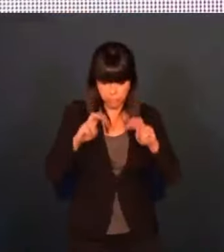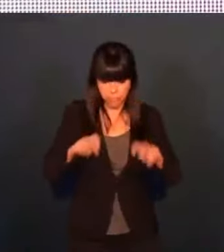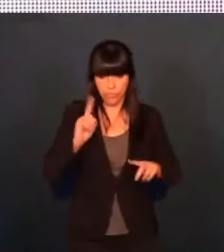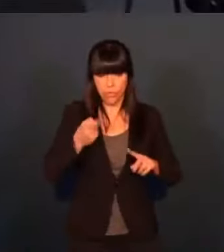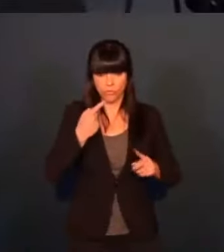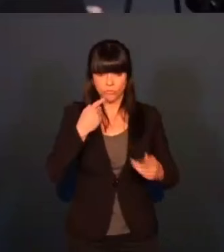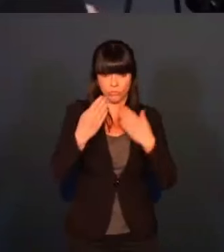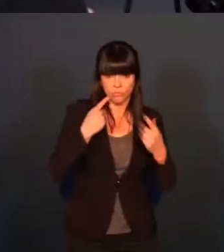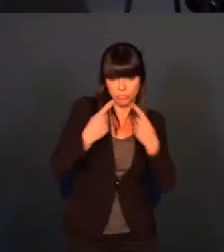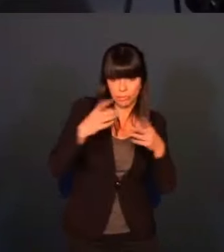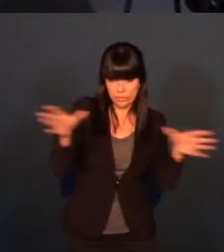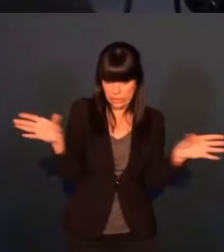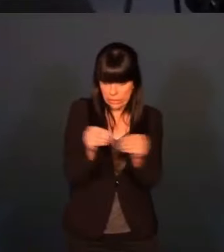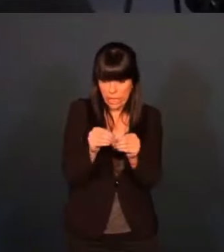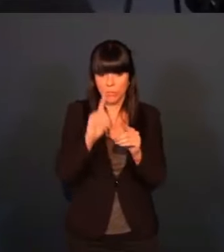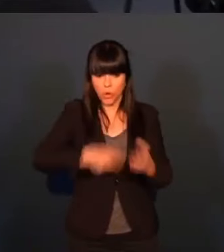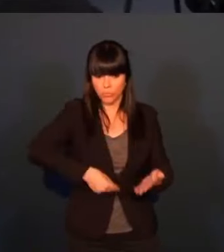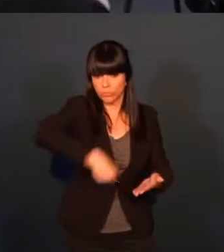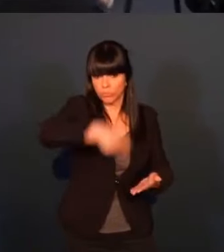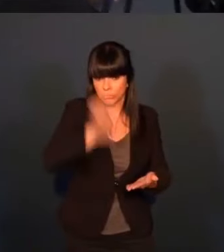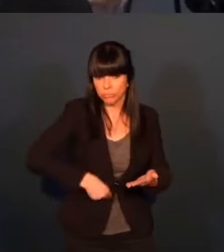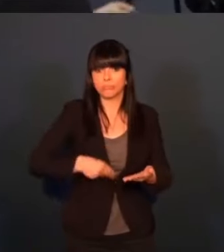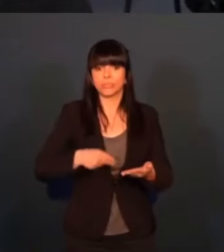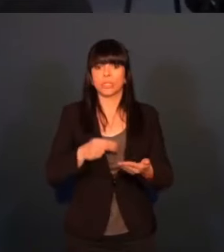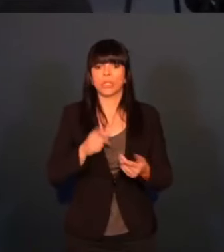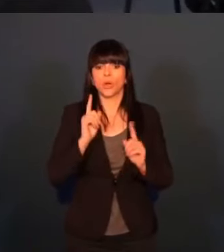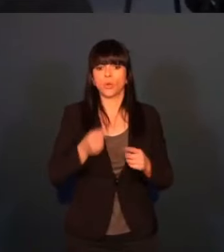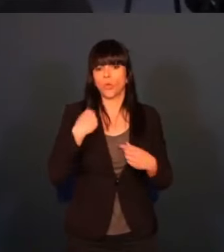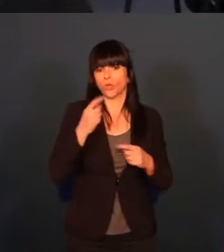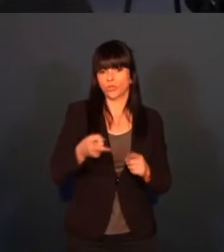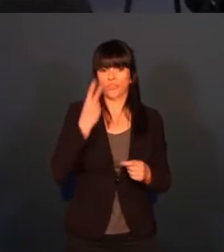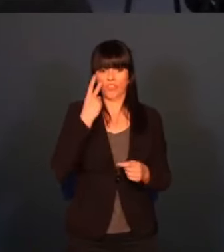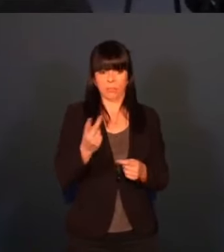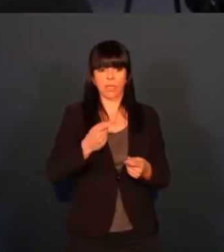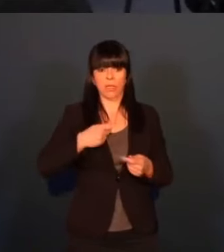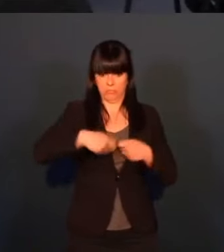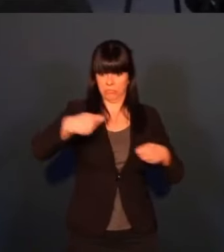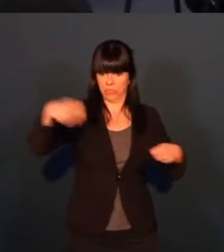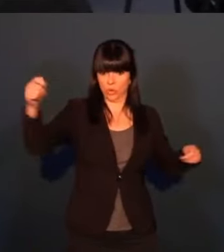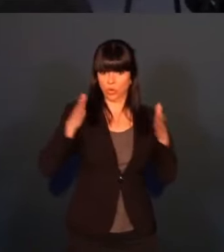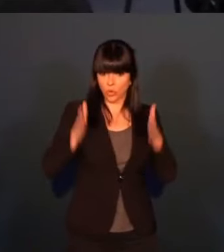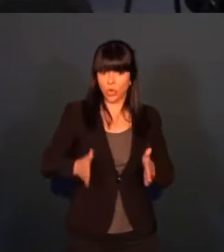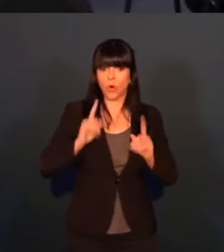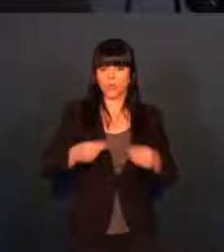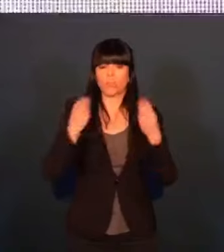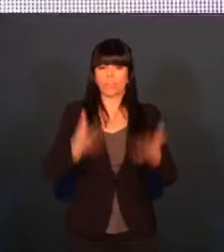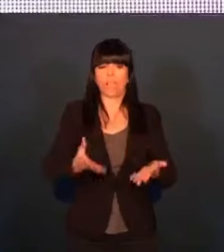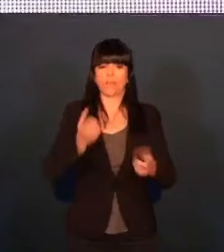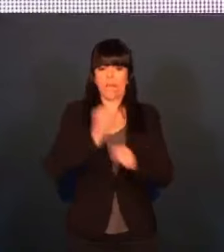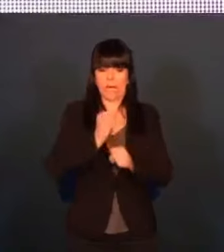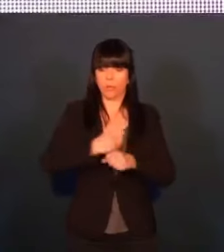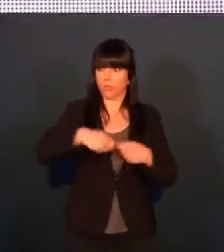заедно и да подпишем документ, който да ни позволи да можем дългосрочно да осигурим работа на правителството